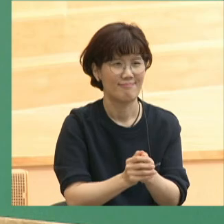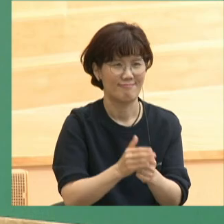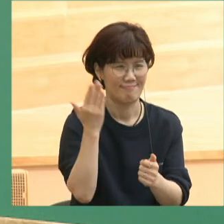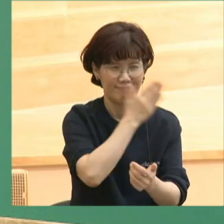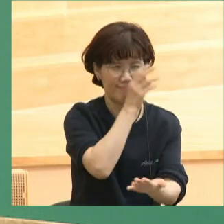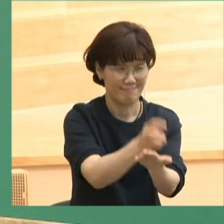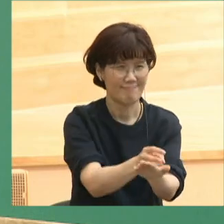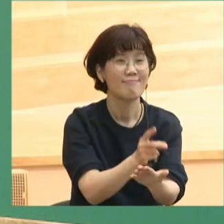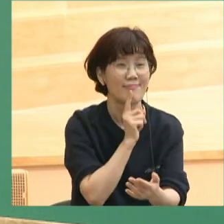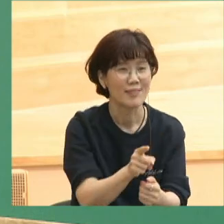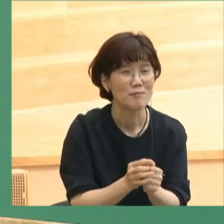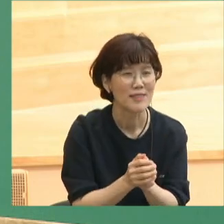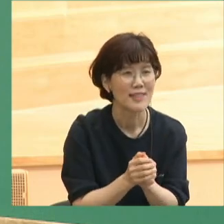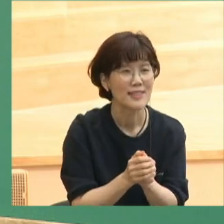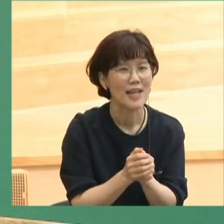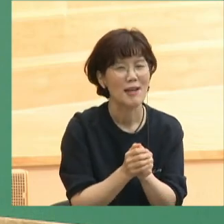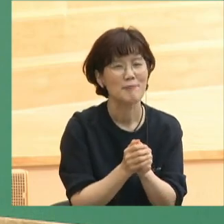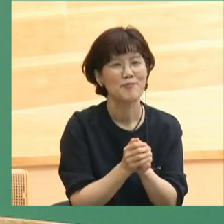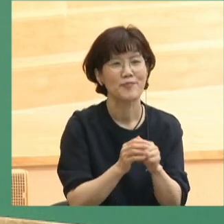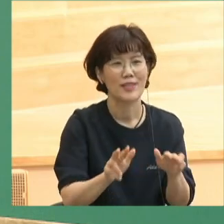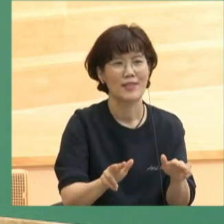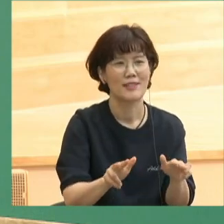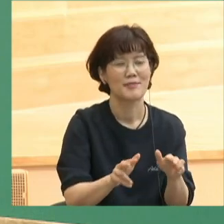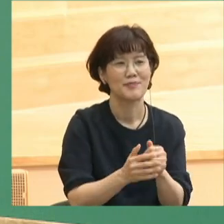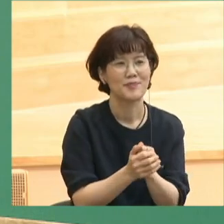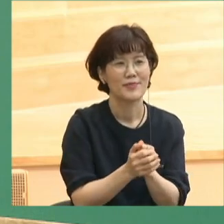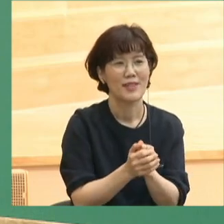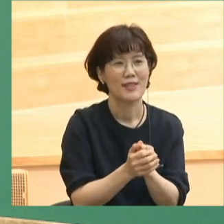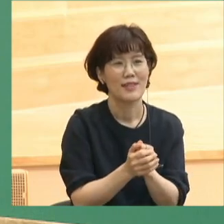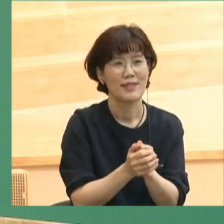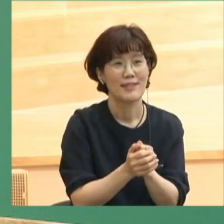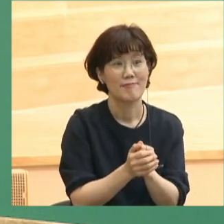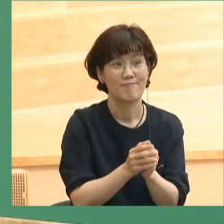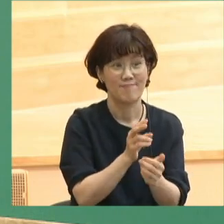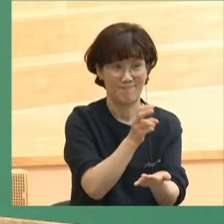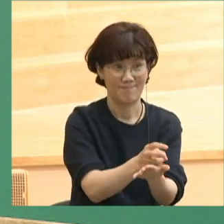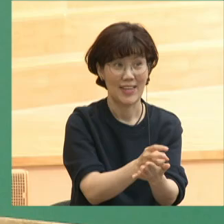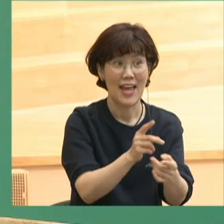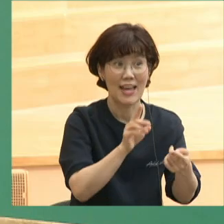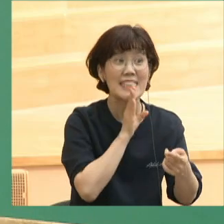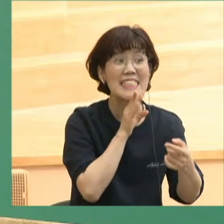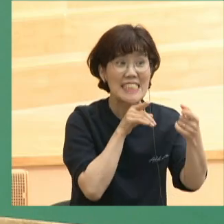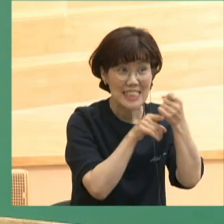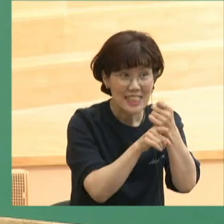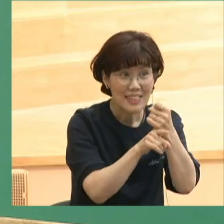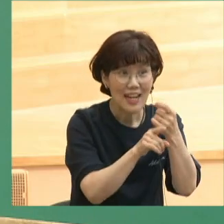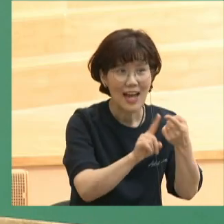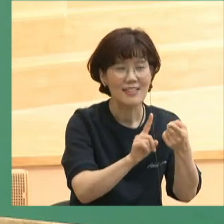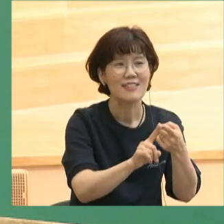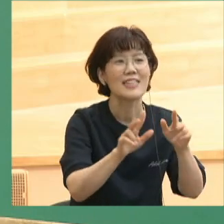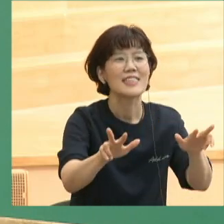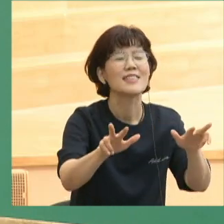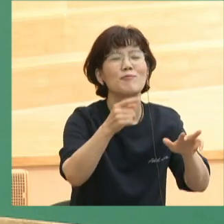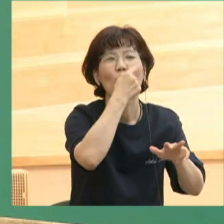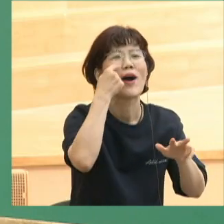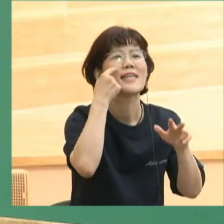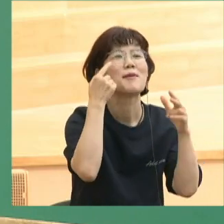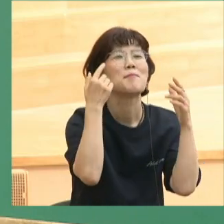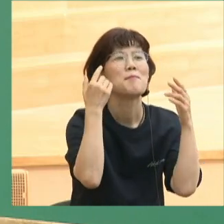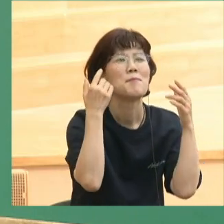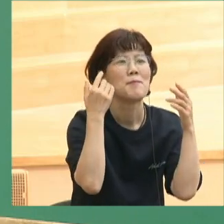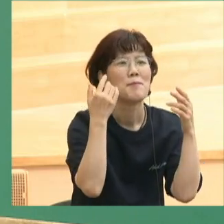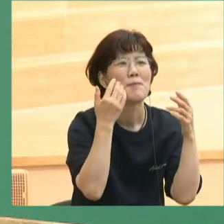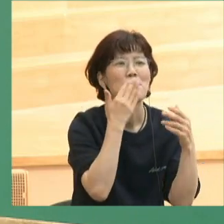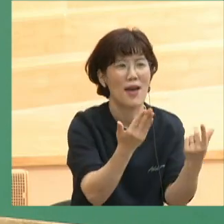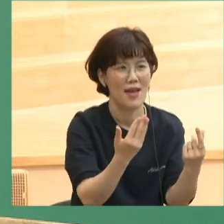말할 수 있는 것은요, 지금이라도 당장 테스트해 볼 수 있습니다. 진리면 모름지기 대답이 똑같이 나와야